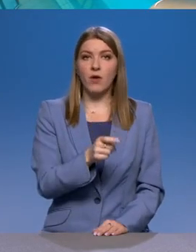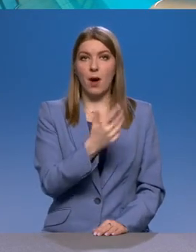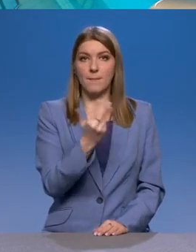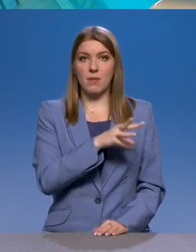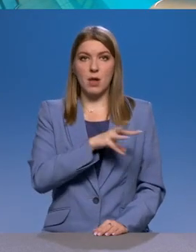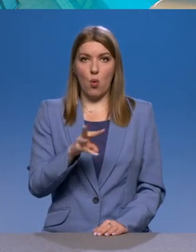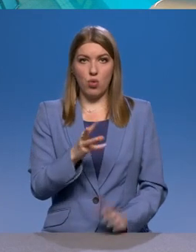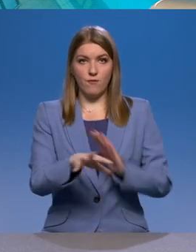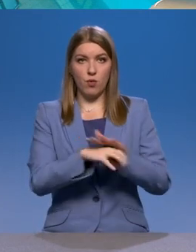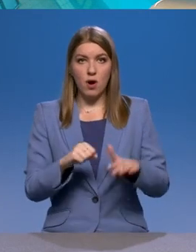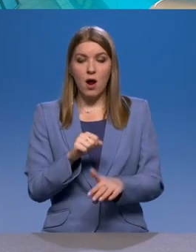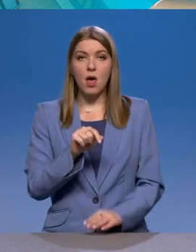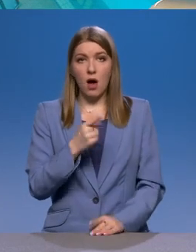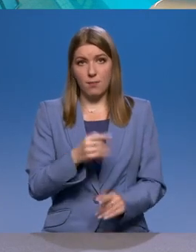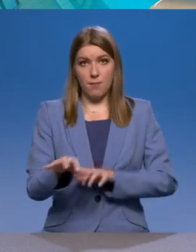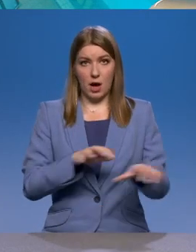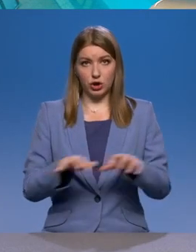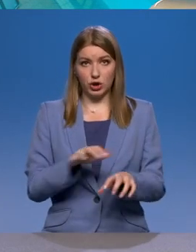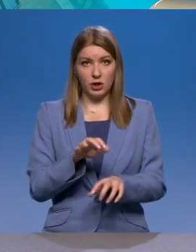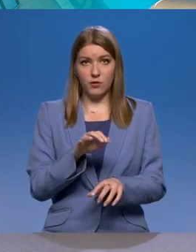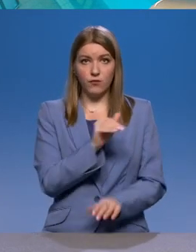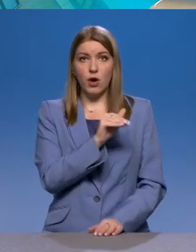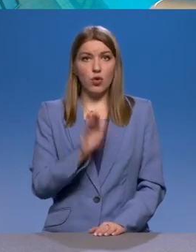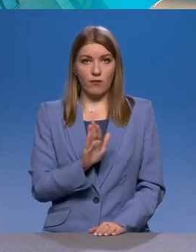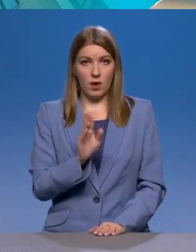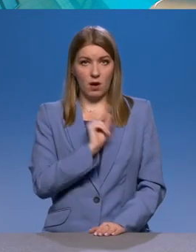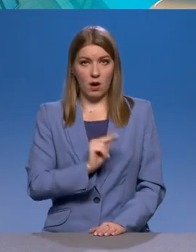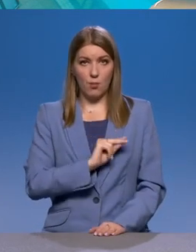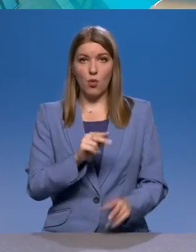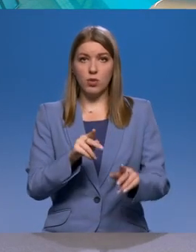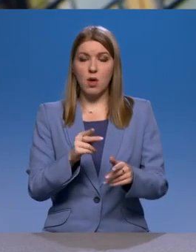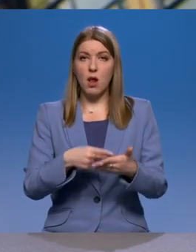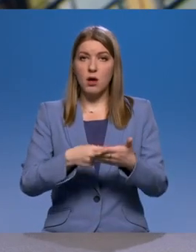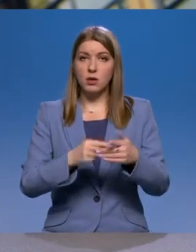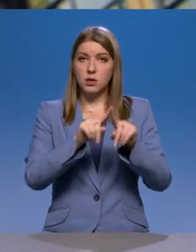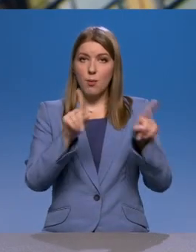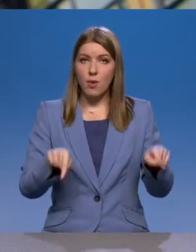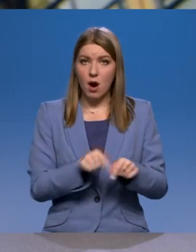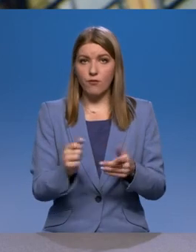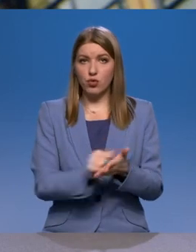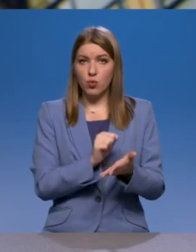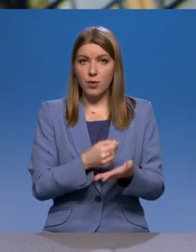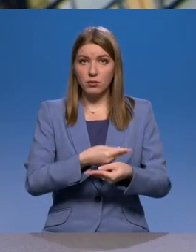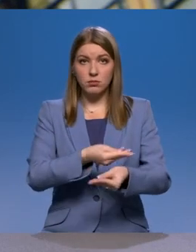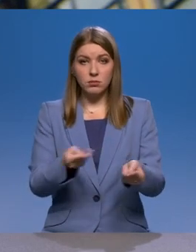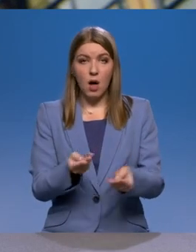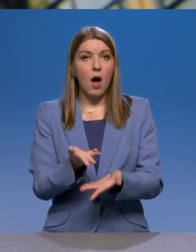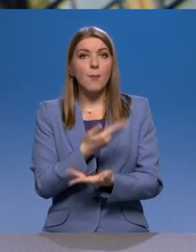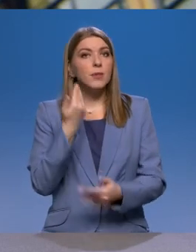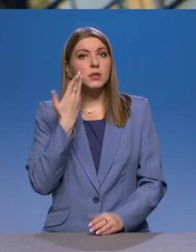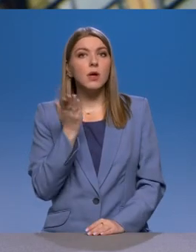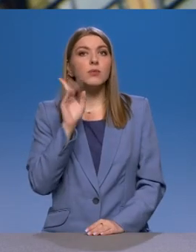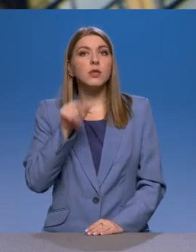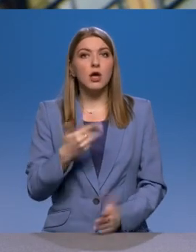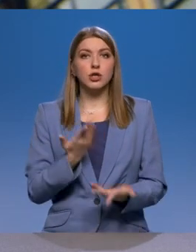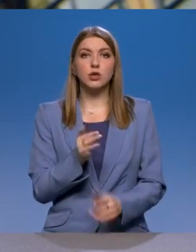показывал, что он где-то работает. Он предоставил справку, что он безработный, он предоставил кучу бумаг других. А потом мы даже не знаем, даже если у него 5 миллионов украли,